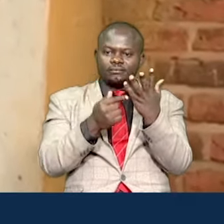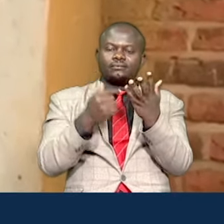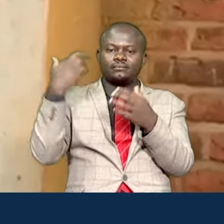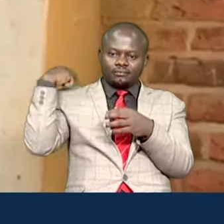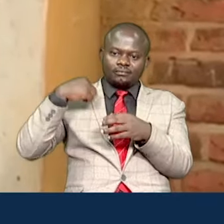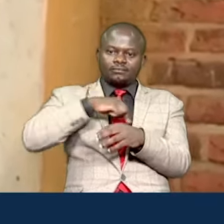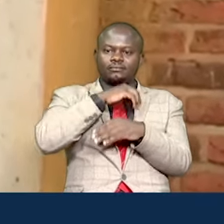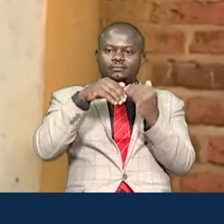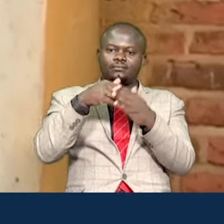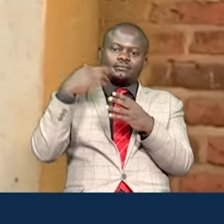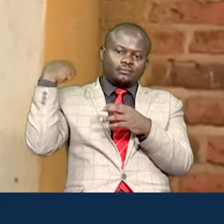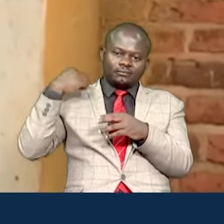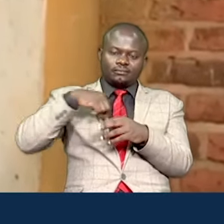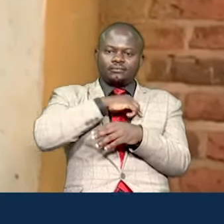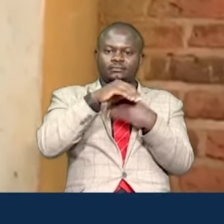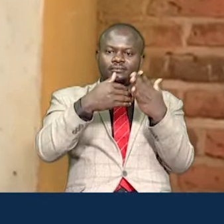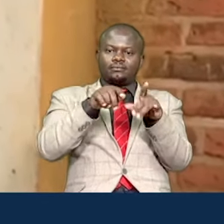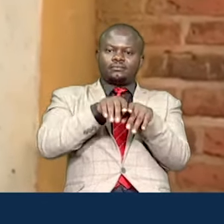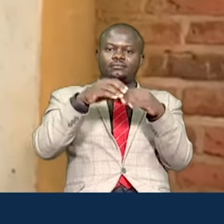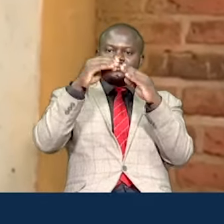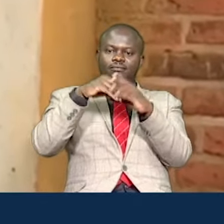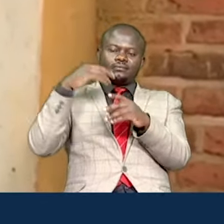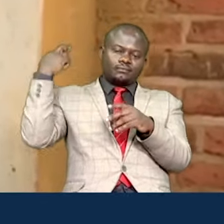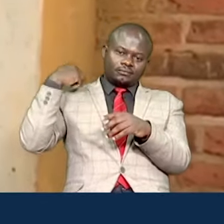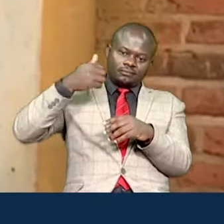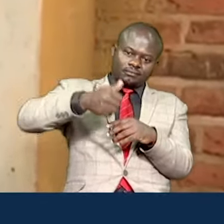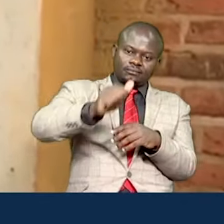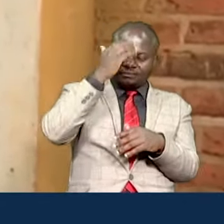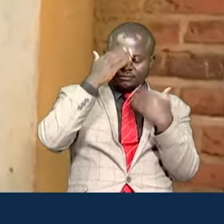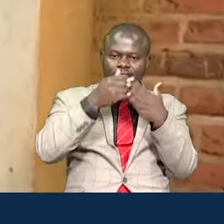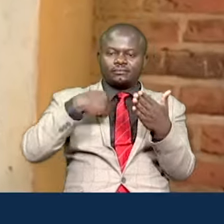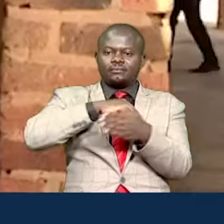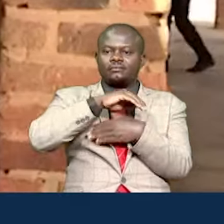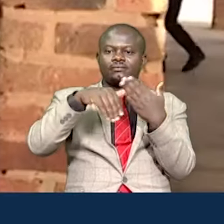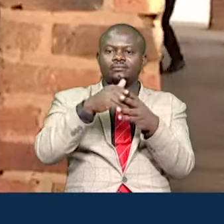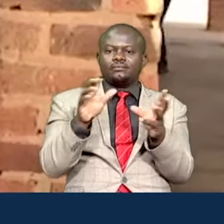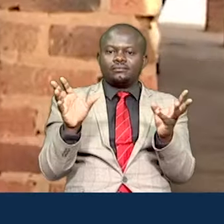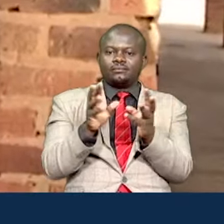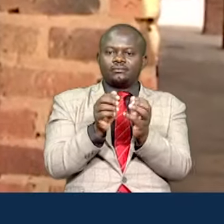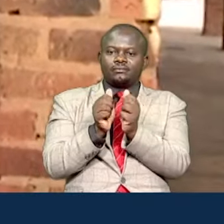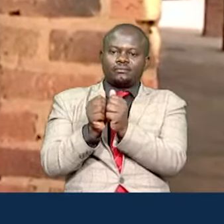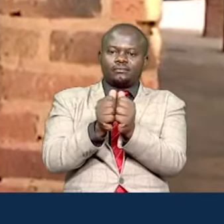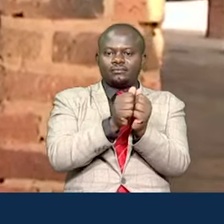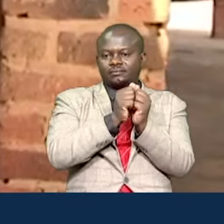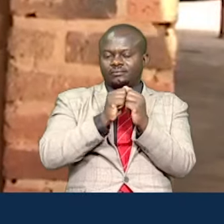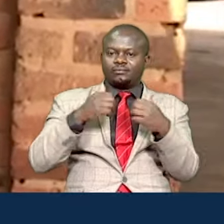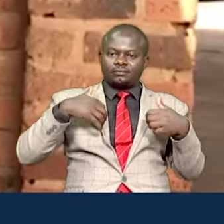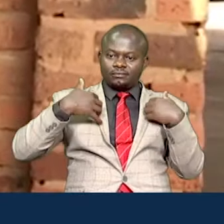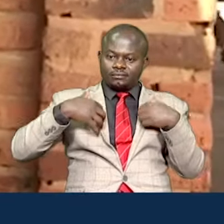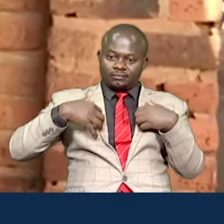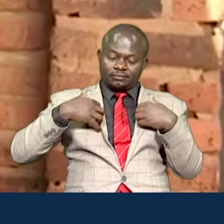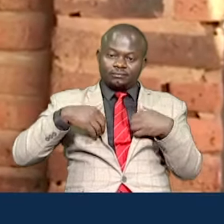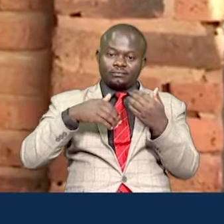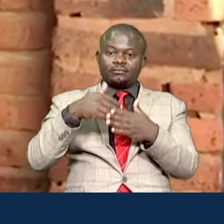ibiri mu nshingano zanjye n'umuyobozi agakora ibiri mu nshingano ze kugira ngo twese duhurize hamwe uruhare no gushishikariza